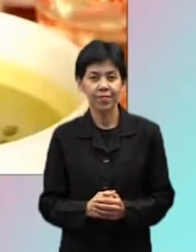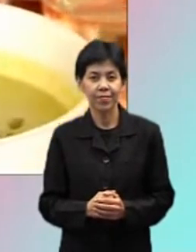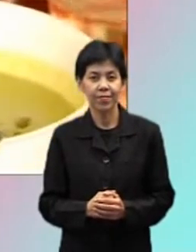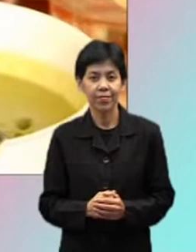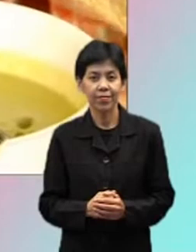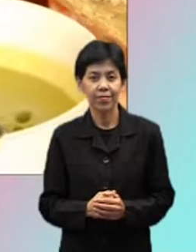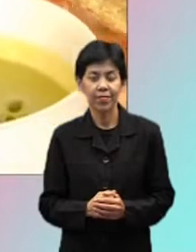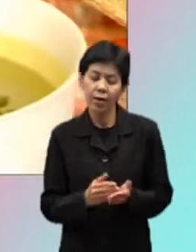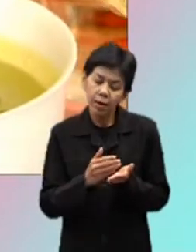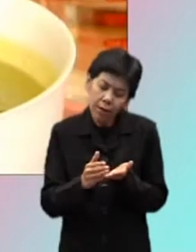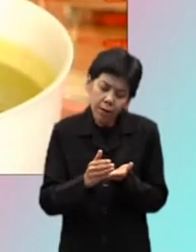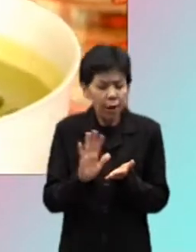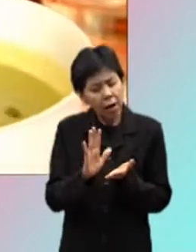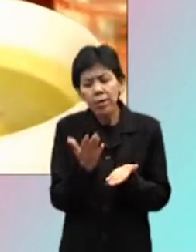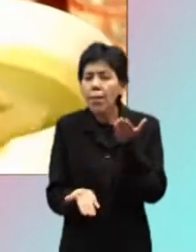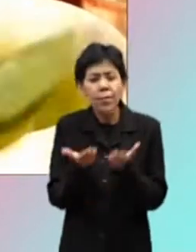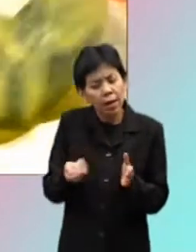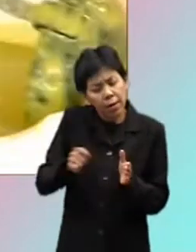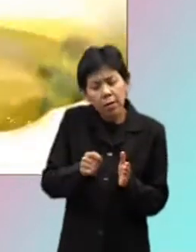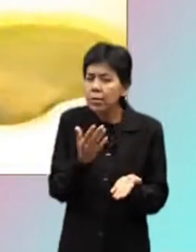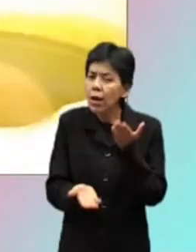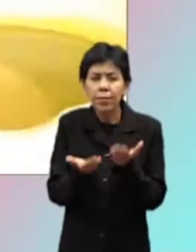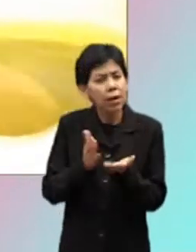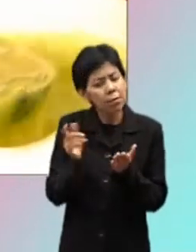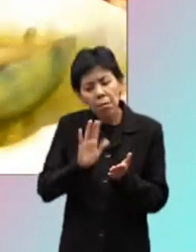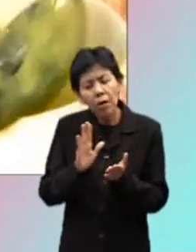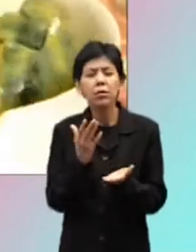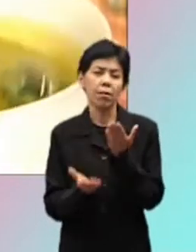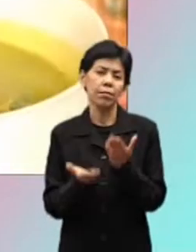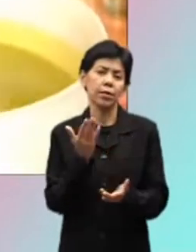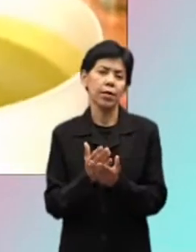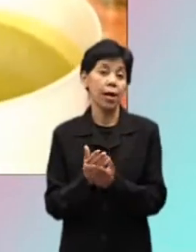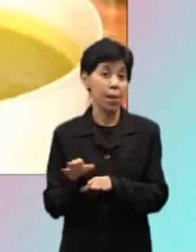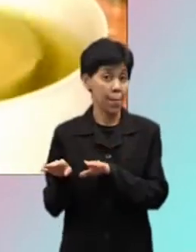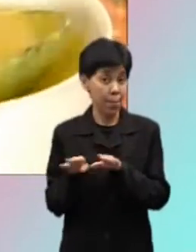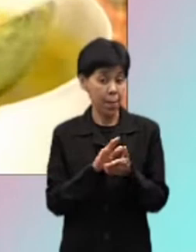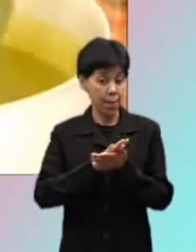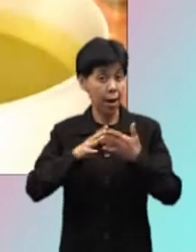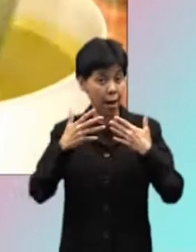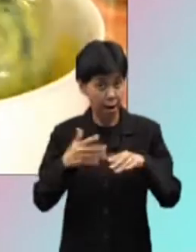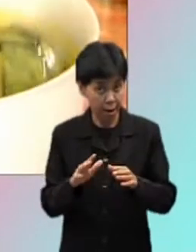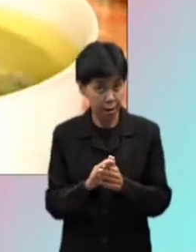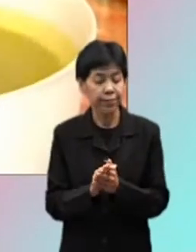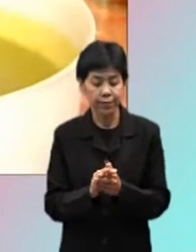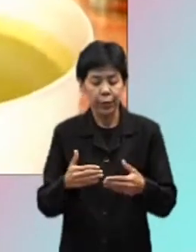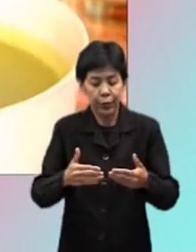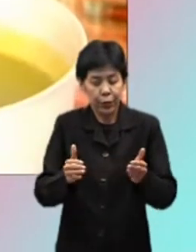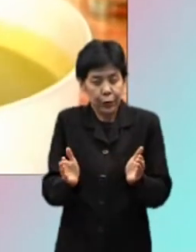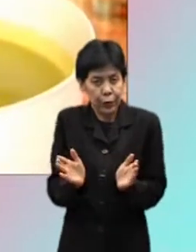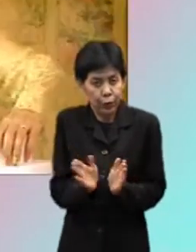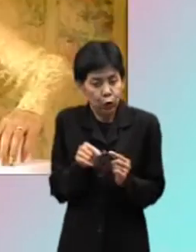หรือจะไม่ใส่ก็ได้นะคะเสร็จเรียบร้อยค่ะพร้อมที่จะใส่เครื่องปั่นไอศกรีมนะ